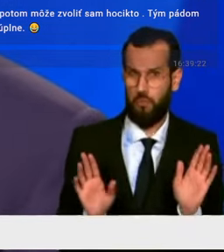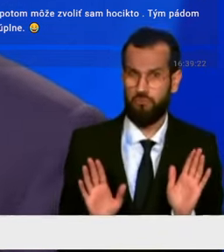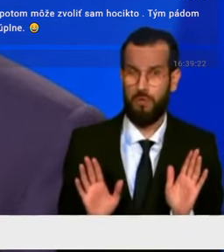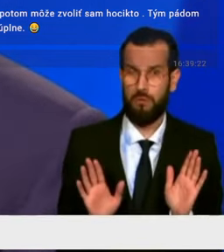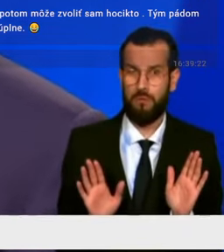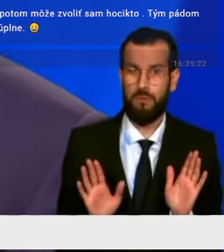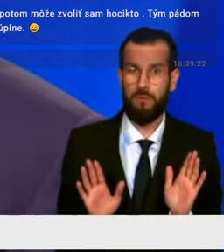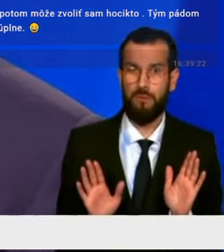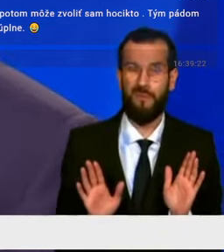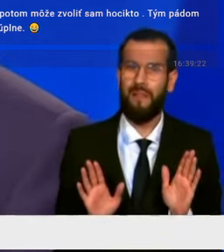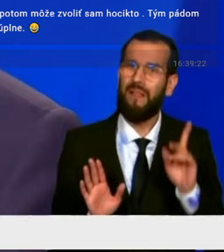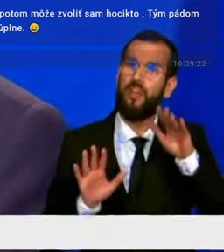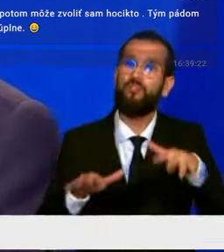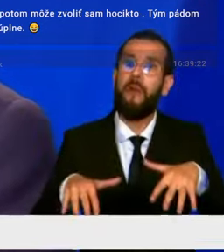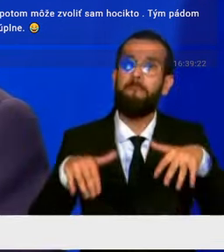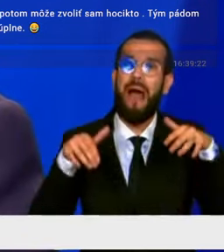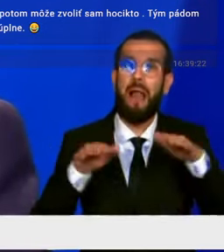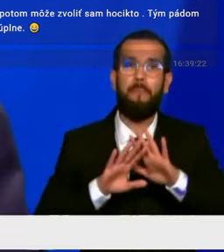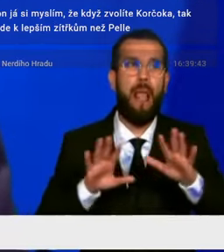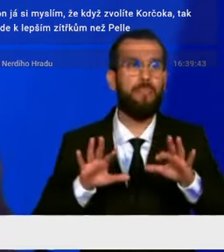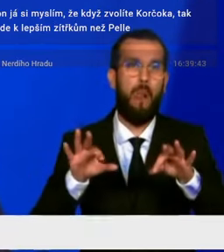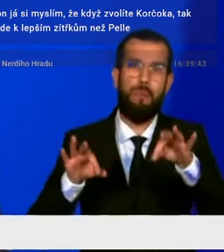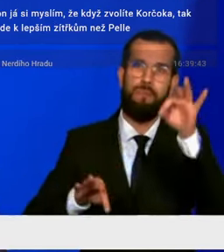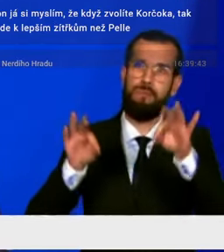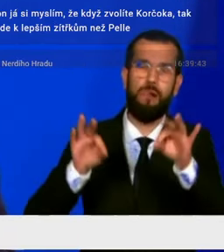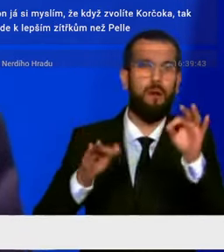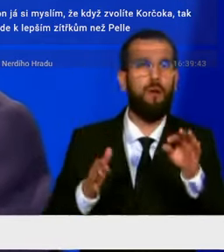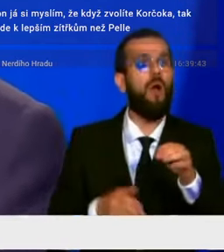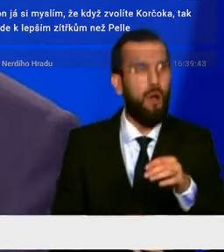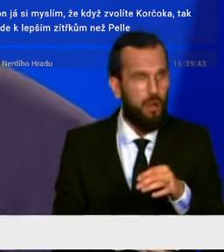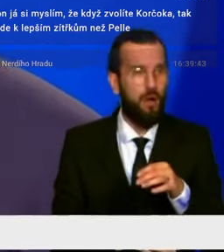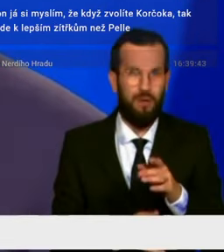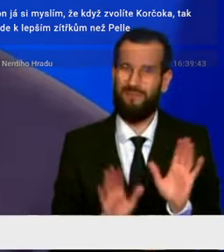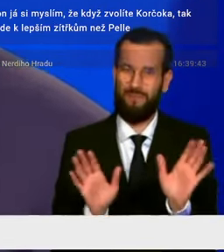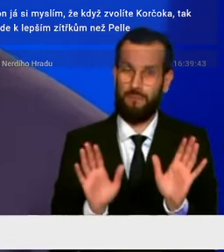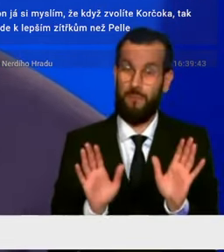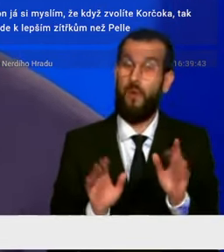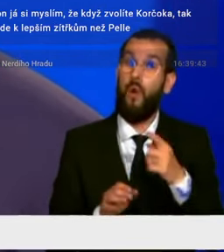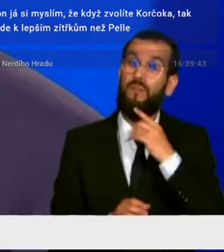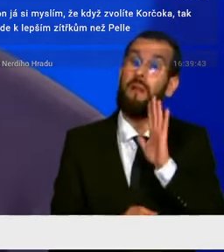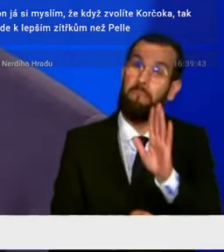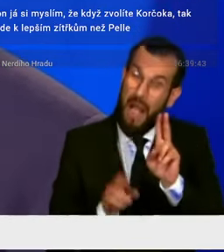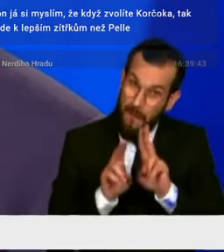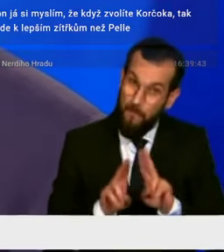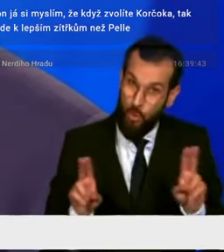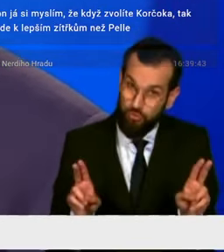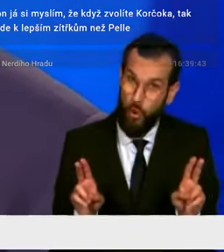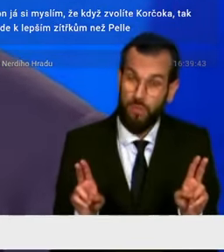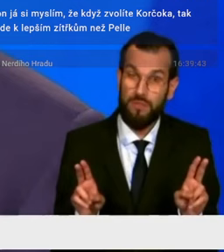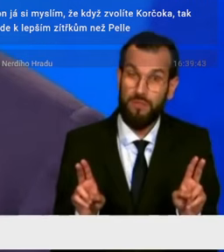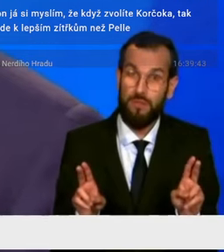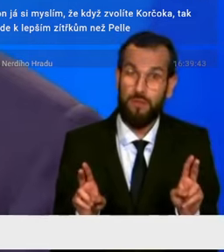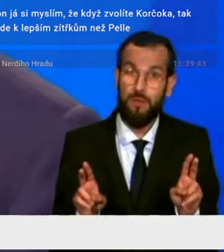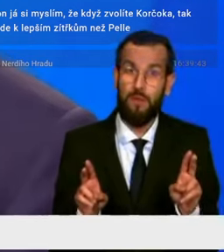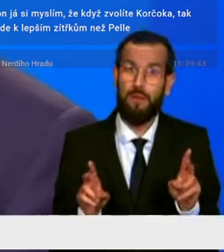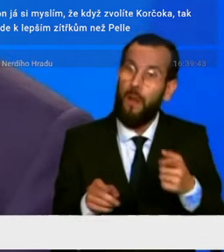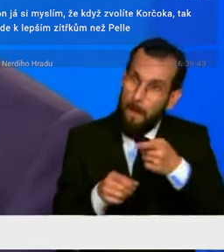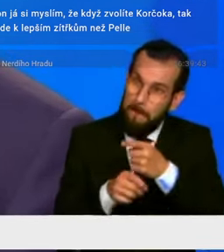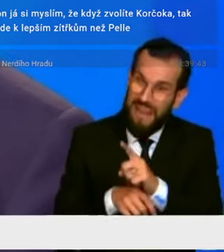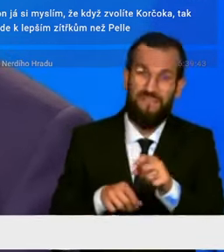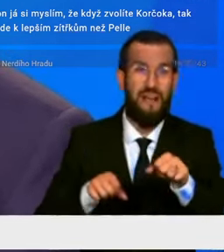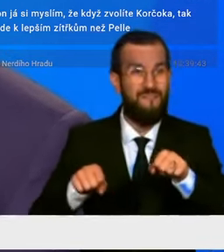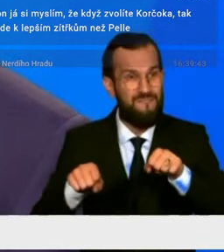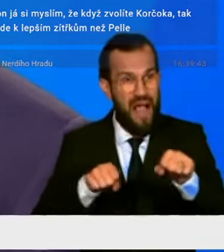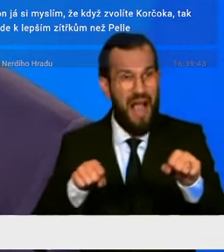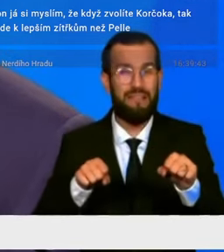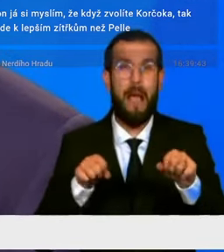neurobila pretože parlament nie je len bábka ak s ňou nechce byť a má právomoci a dokáže váhou svojej osobnosti presviedčať aj vládu aj